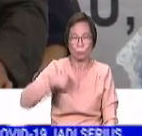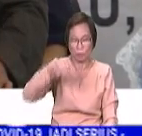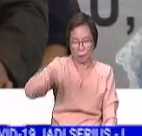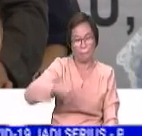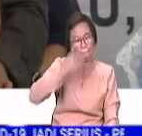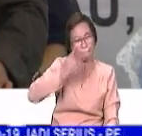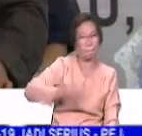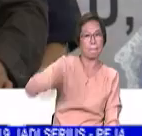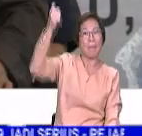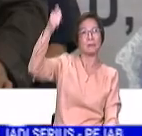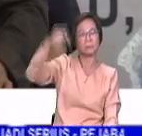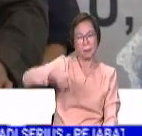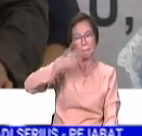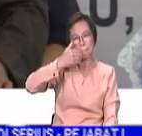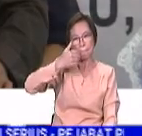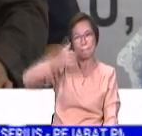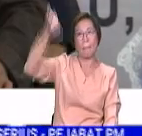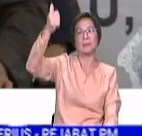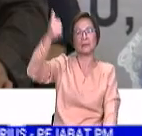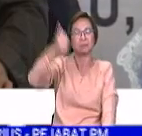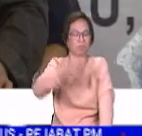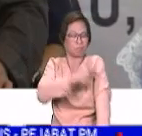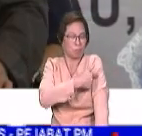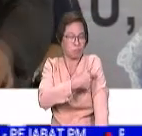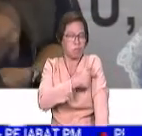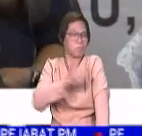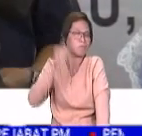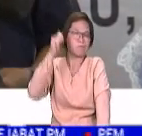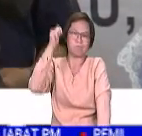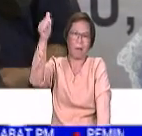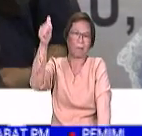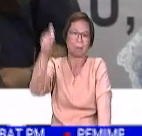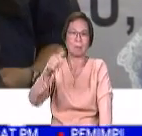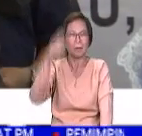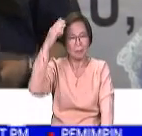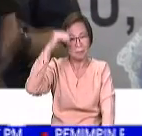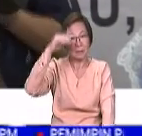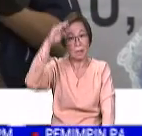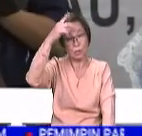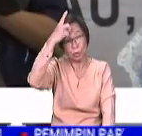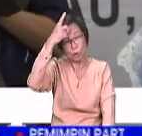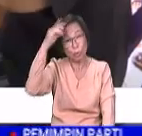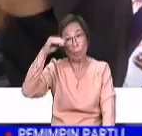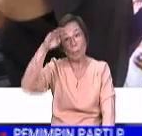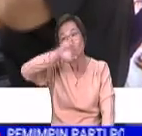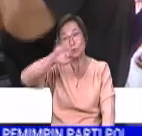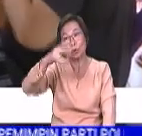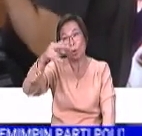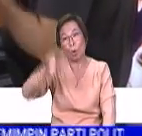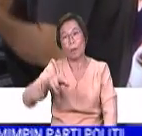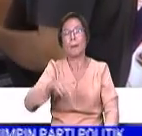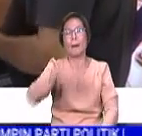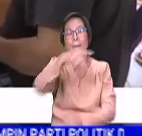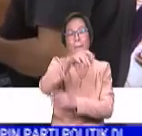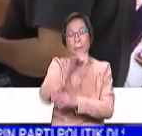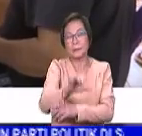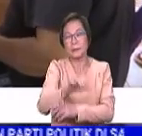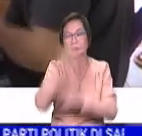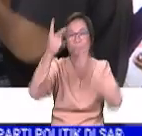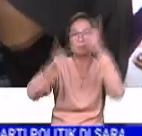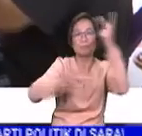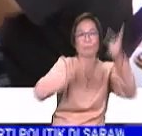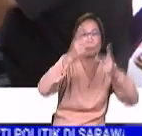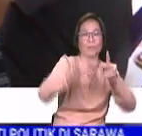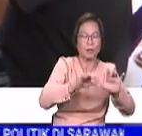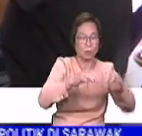off minyak resurgence Aziz Datuk petinggi yang pencuri bercakap pada sidang media selepas lawatan ke program